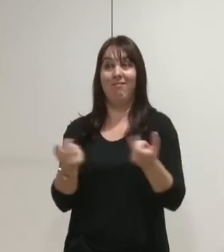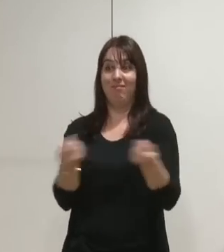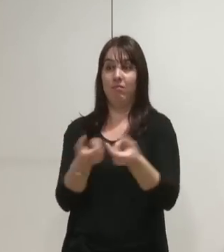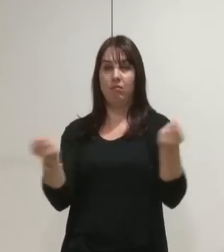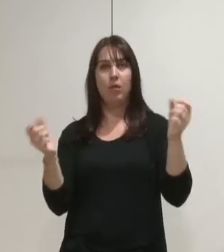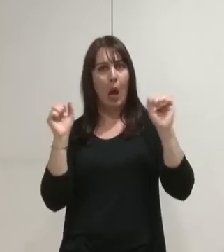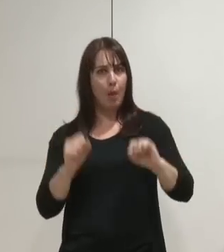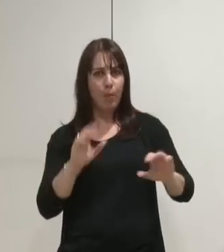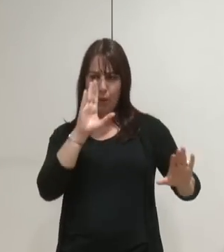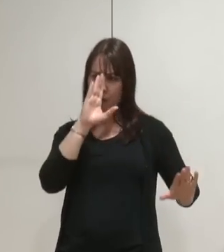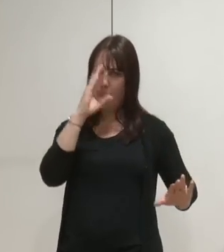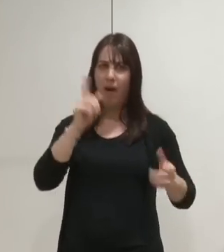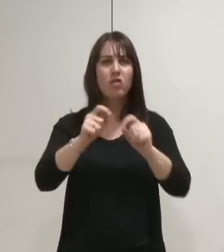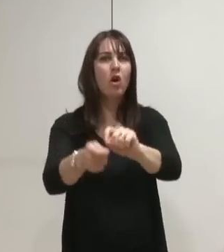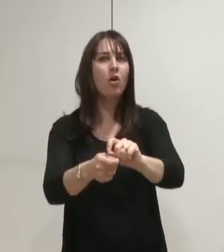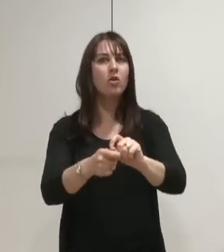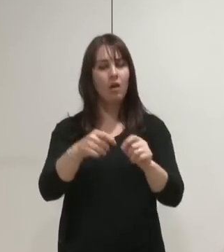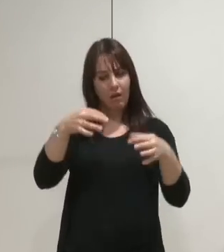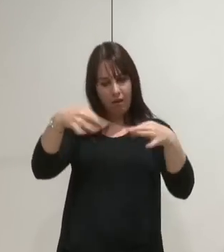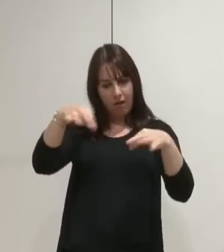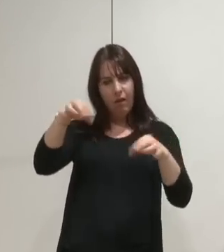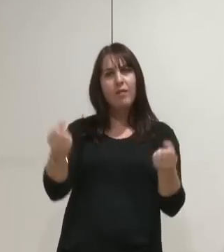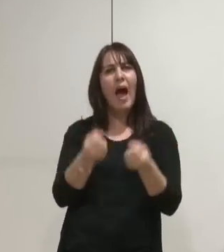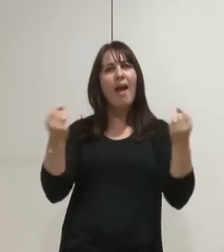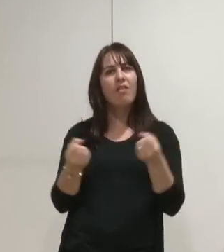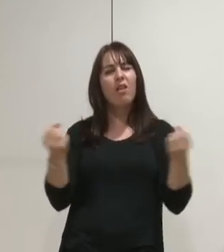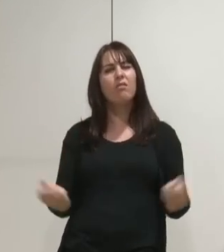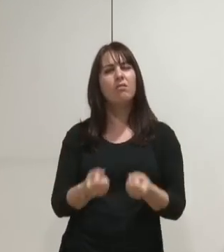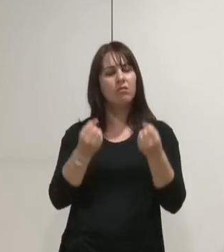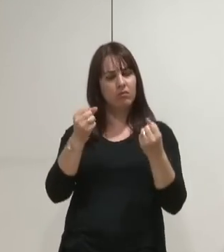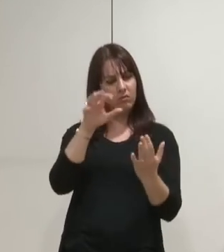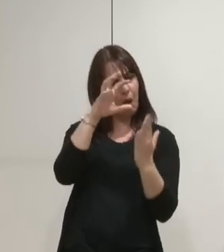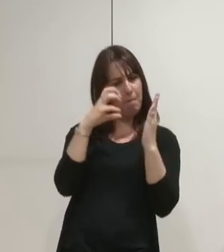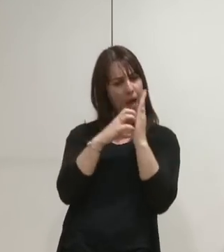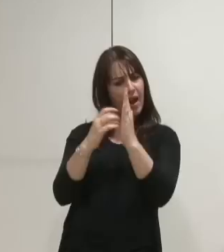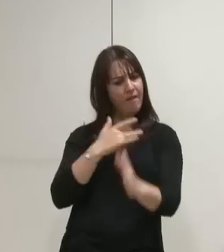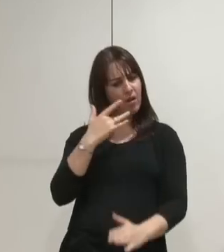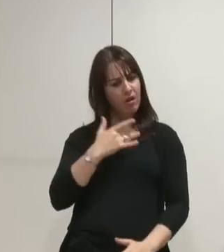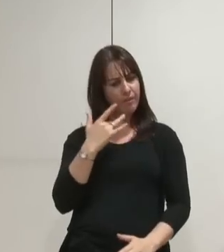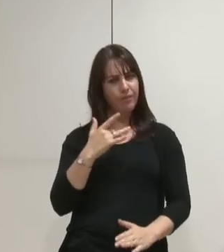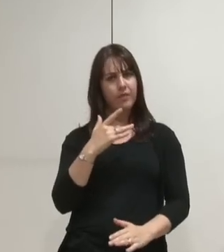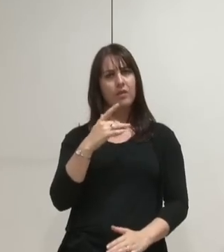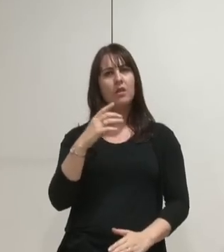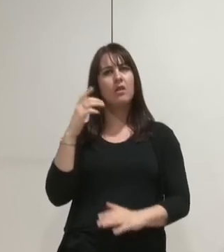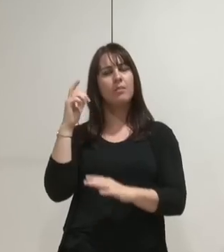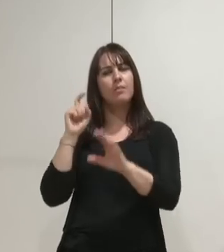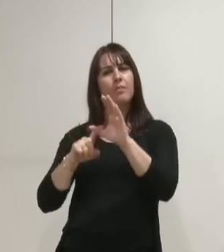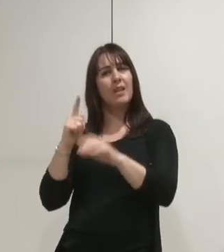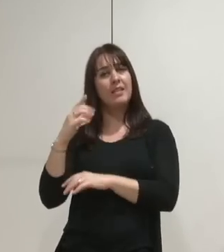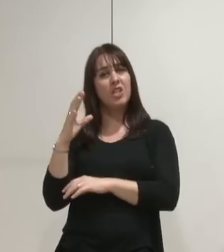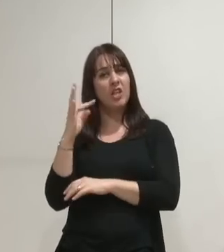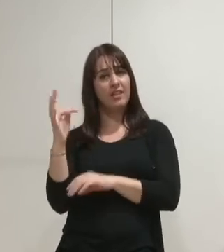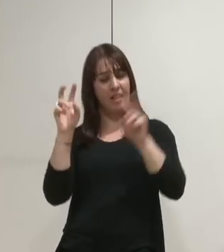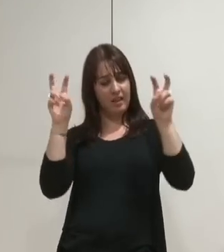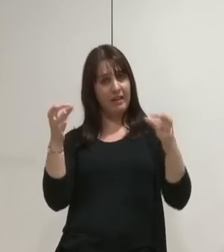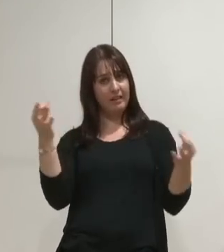décision regardez ce que dit le tracte un paragraphe que je trouve très intéressant la CGT nous dit un autre choix politique